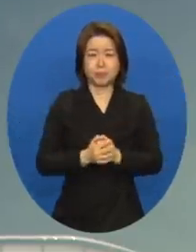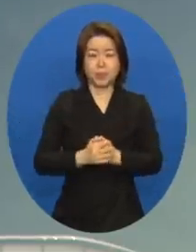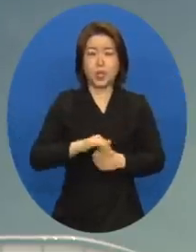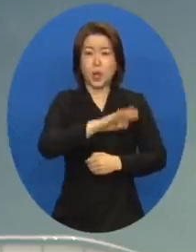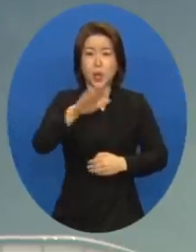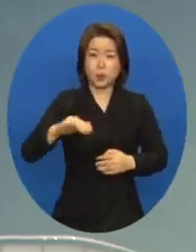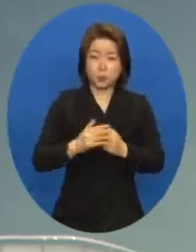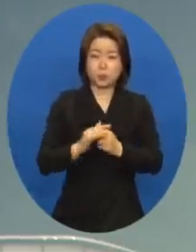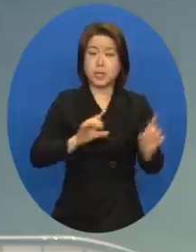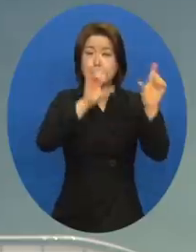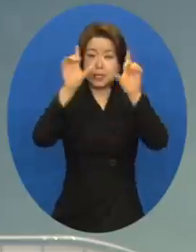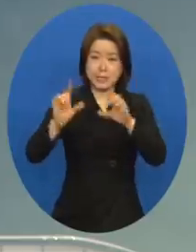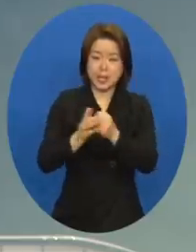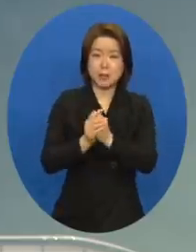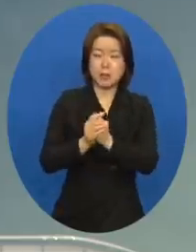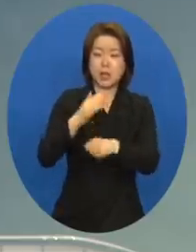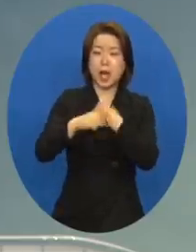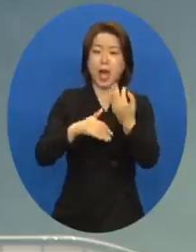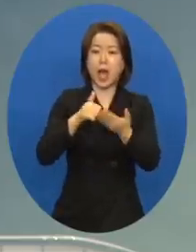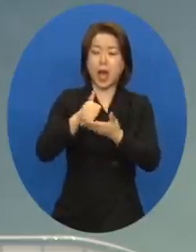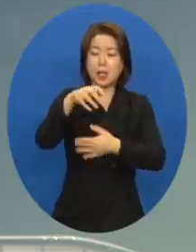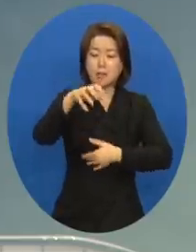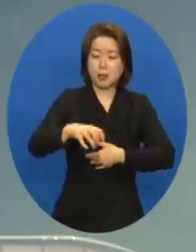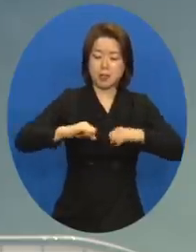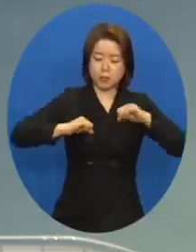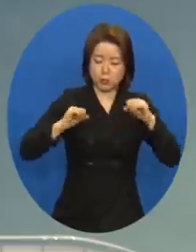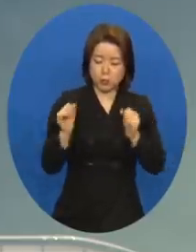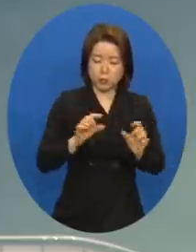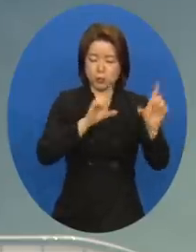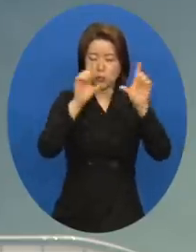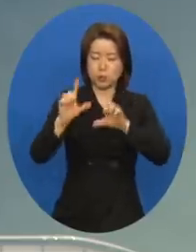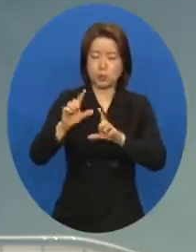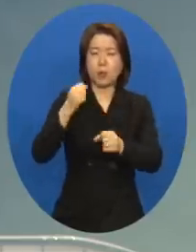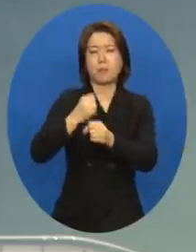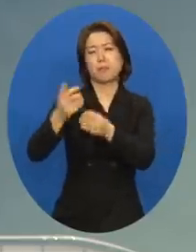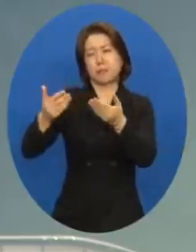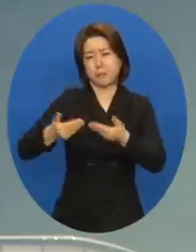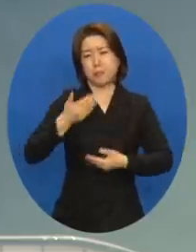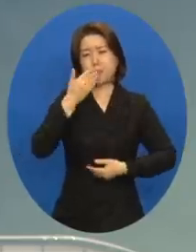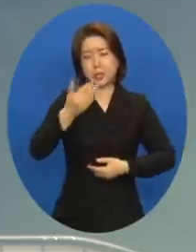우리의 삶이 하나님께 순종의 삶을 살게 만드십니다.